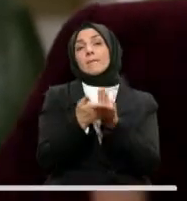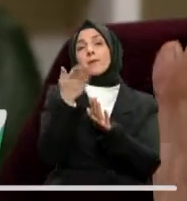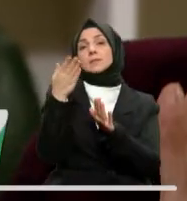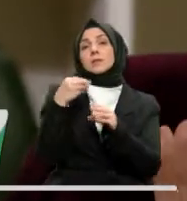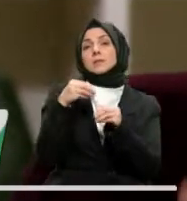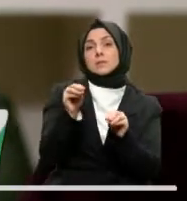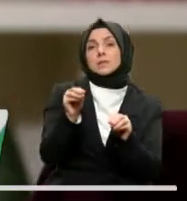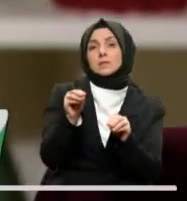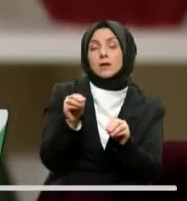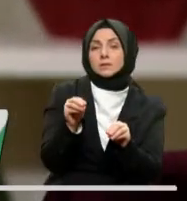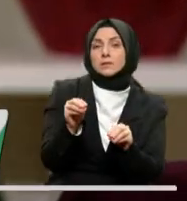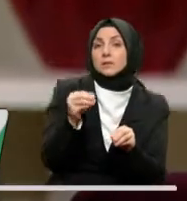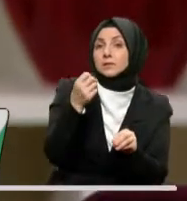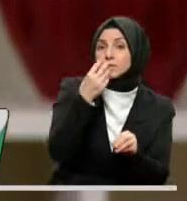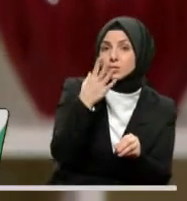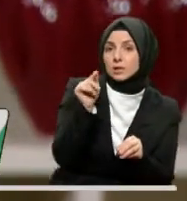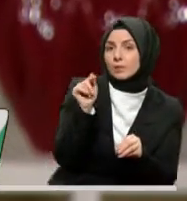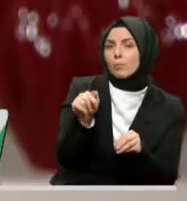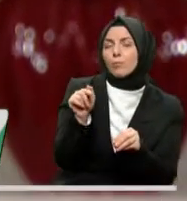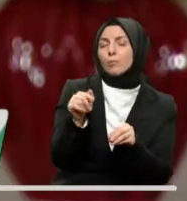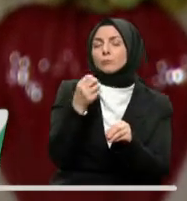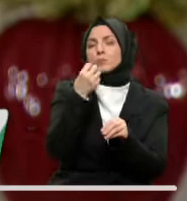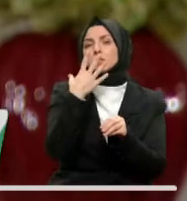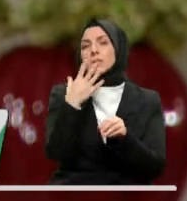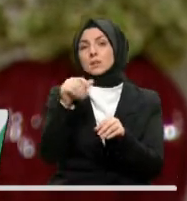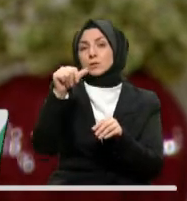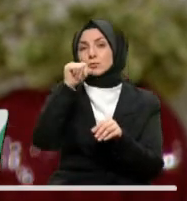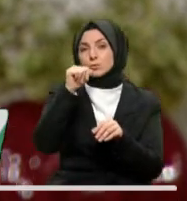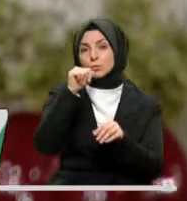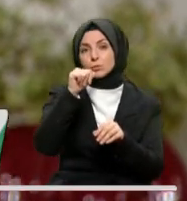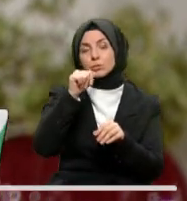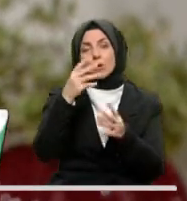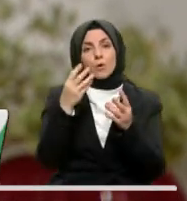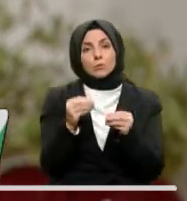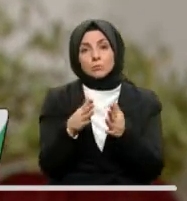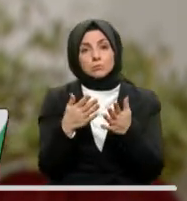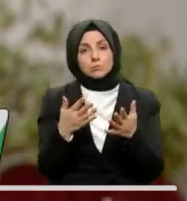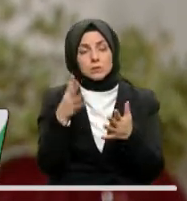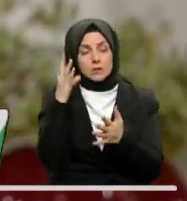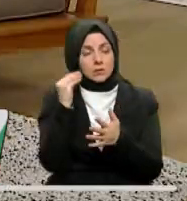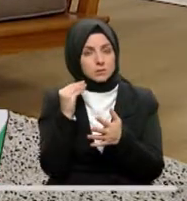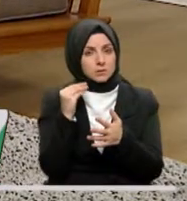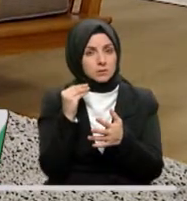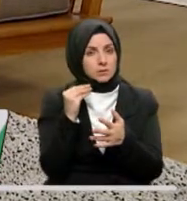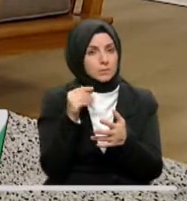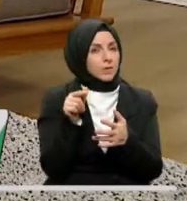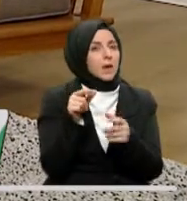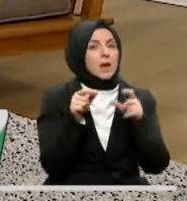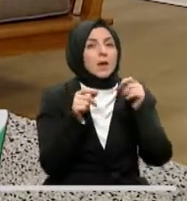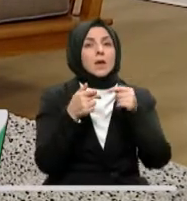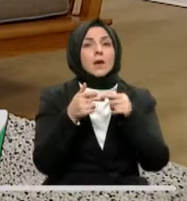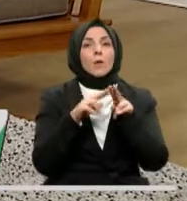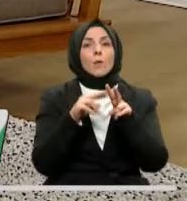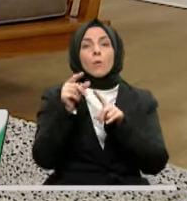Orkide de suyu nasıl anlarız şuan kamera sanıyorum tam alıyordur diye düşündüm hadi kökleri yeşillik Orkidenin